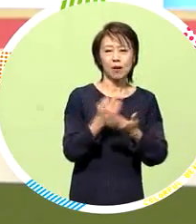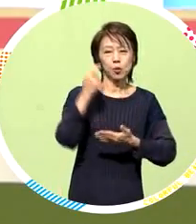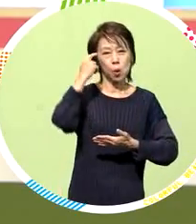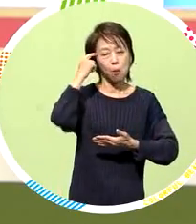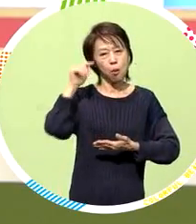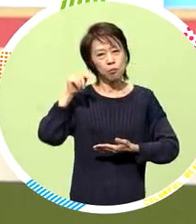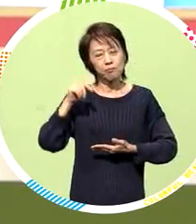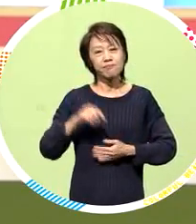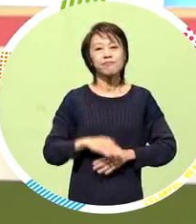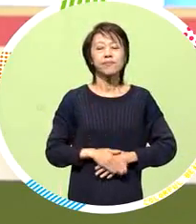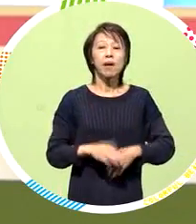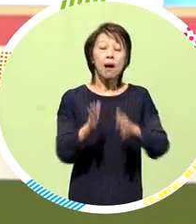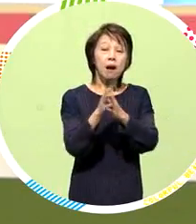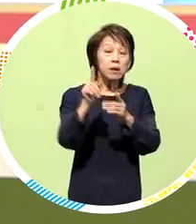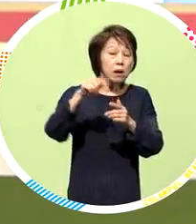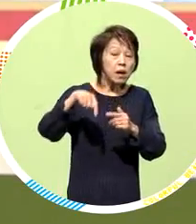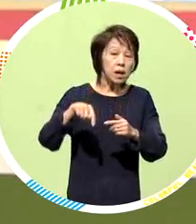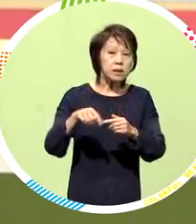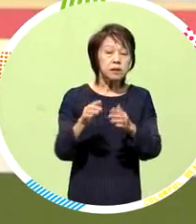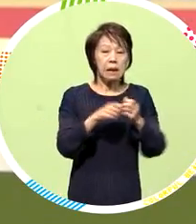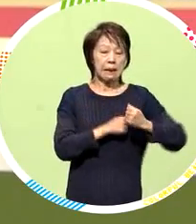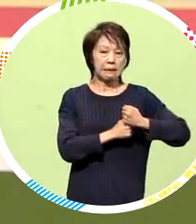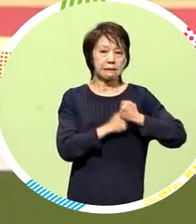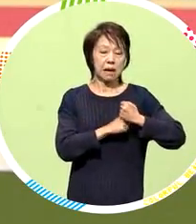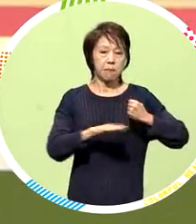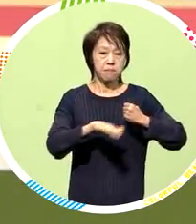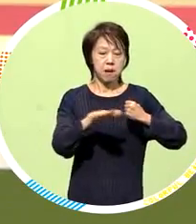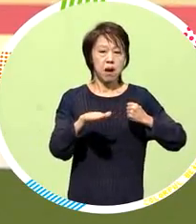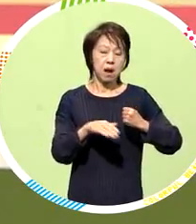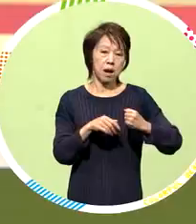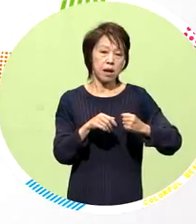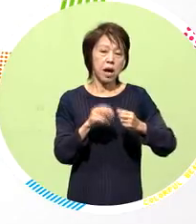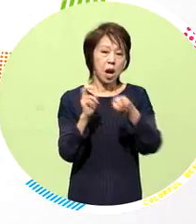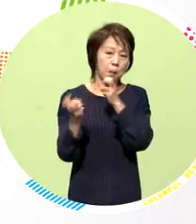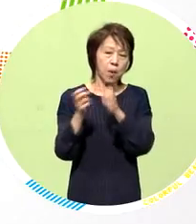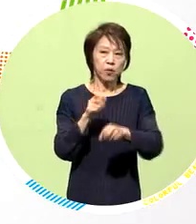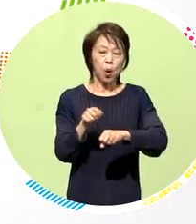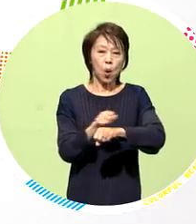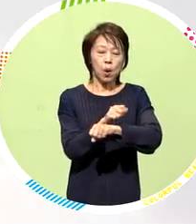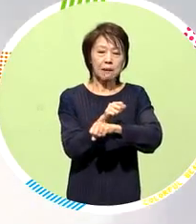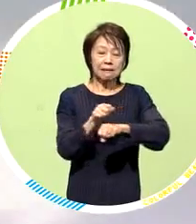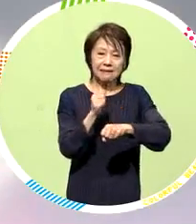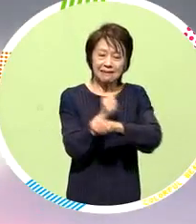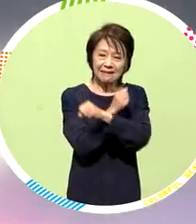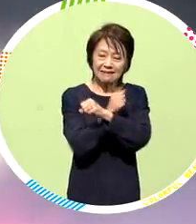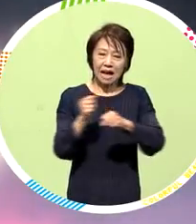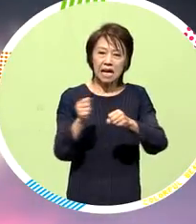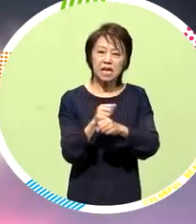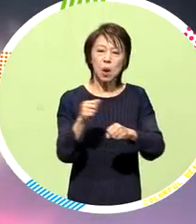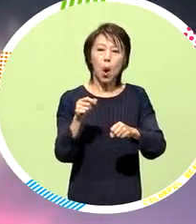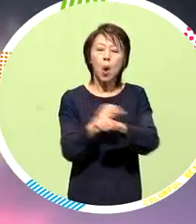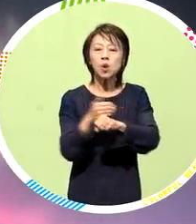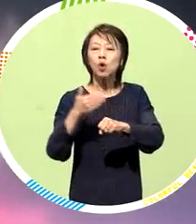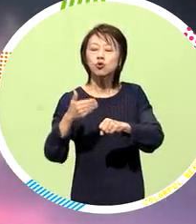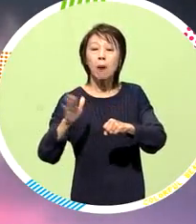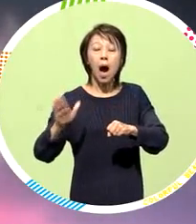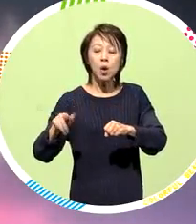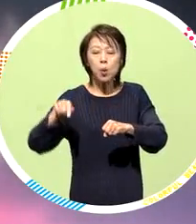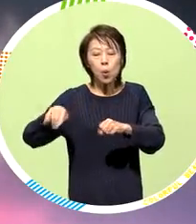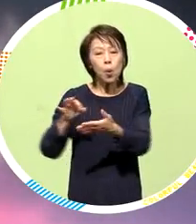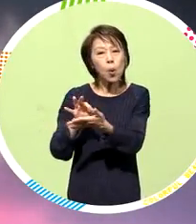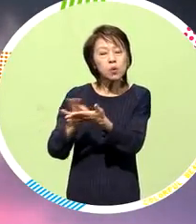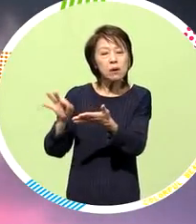よねあそして神奈川には宙組ロボット産業特区もありますよね見どころ産業特区を活用し